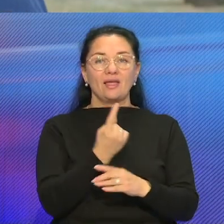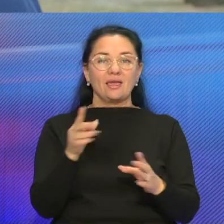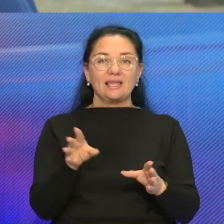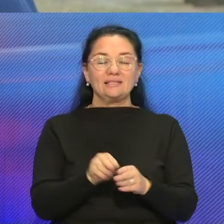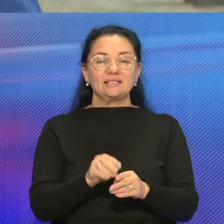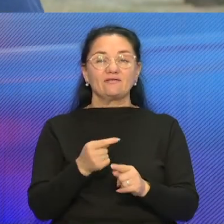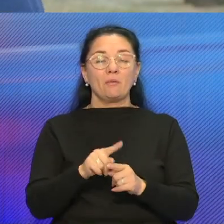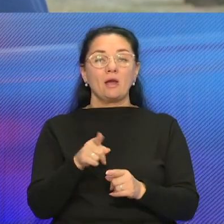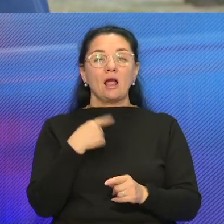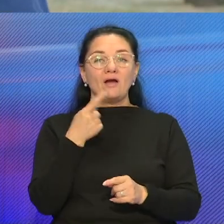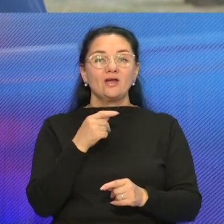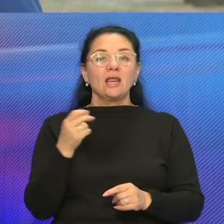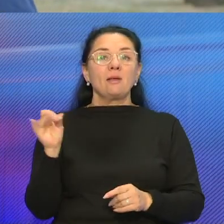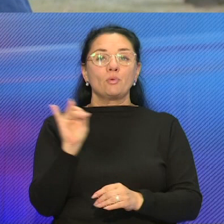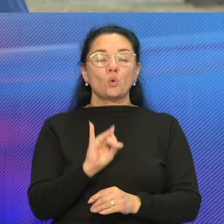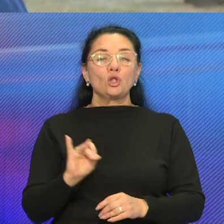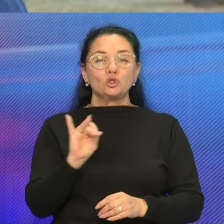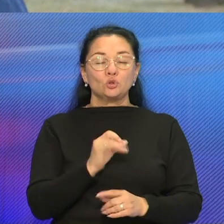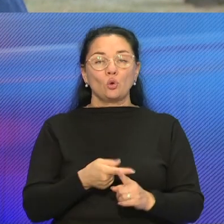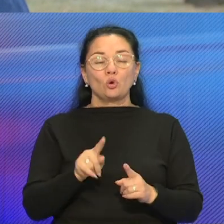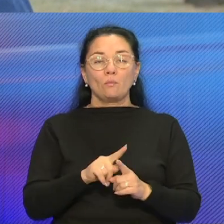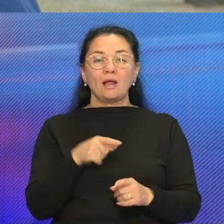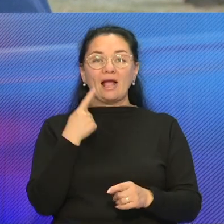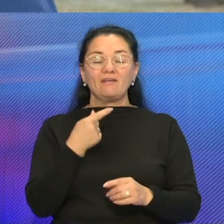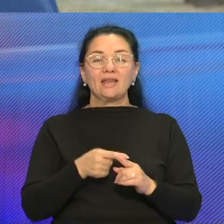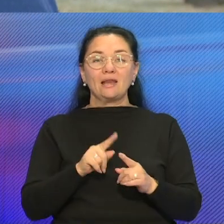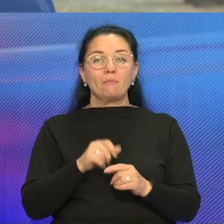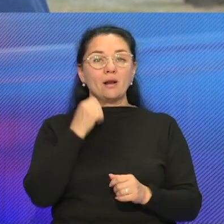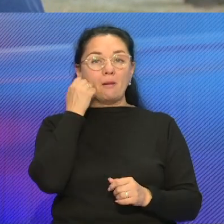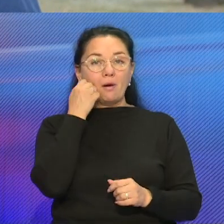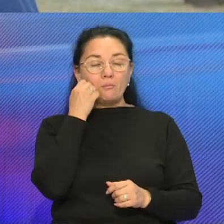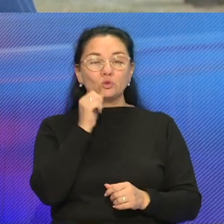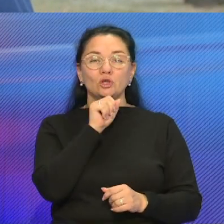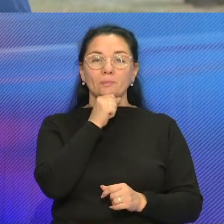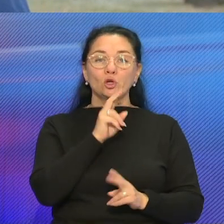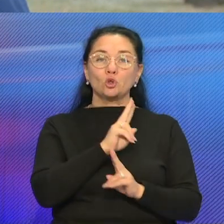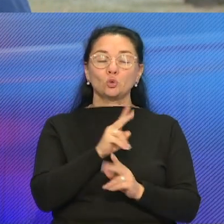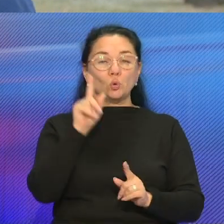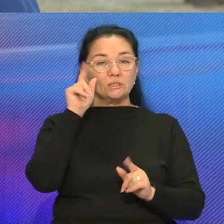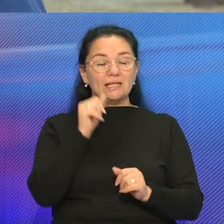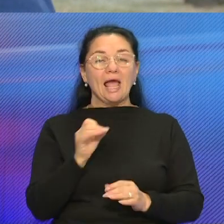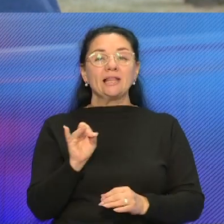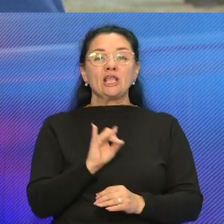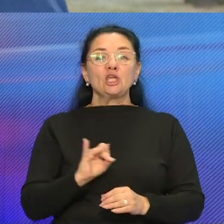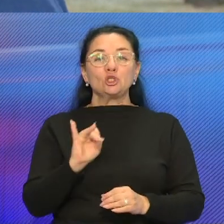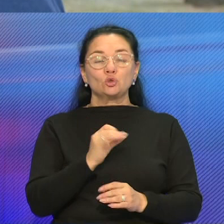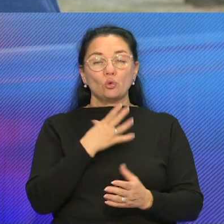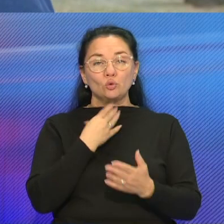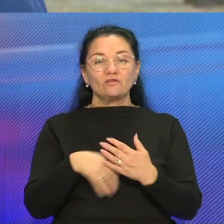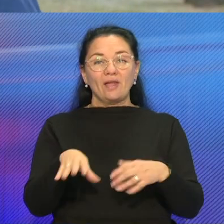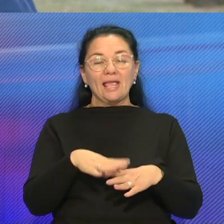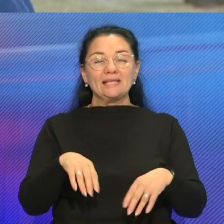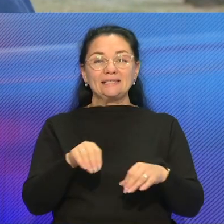про историю, про наших прабабушек, прадедушек, кто знает историю семьи, кто интересуется, какие есть